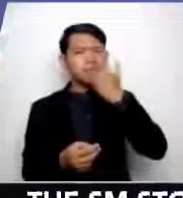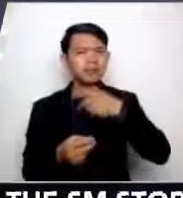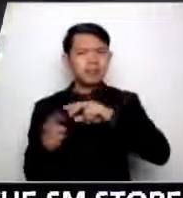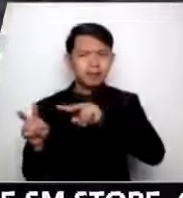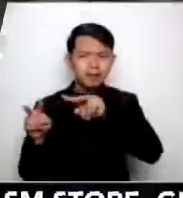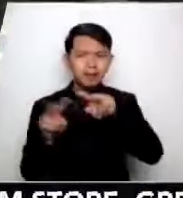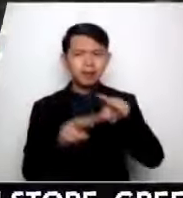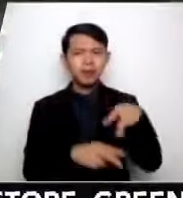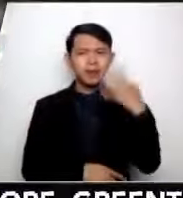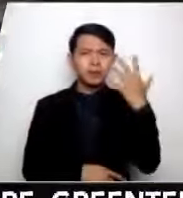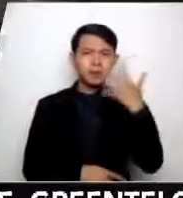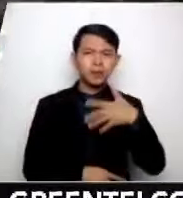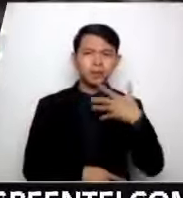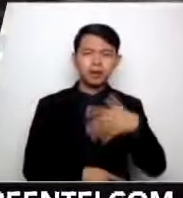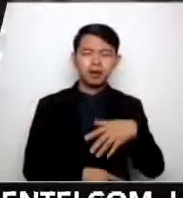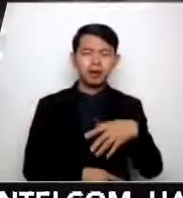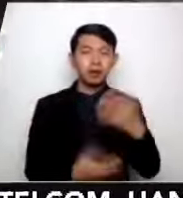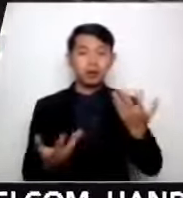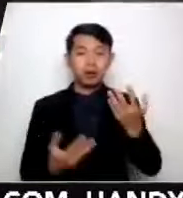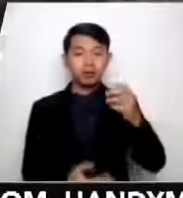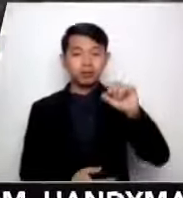Sur.